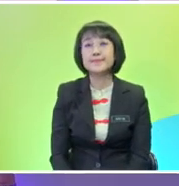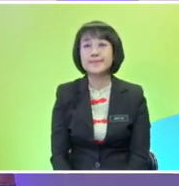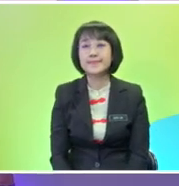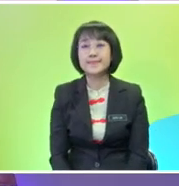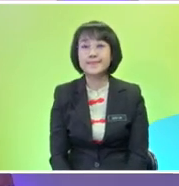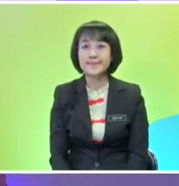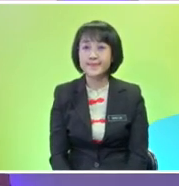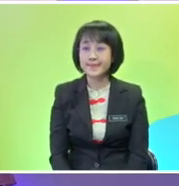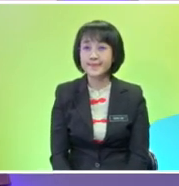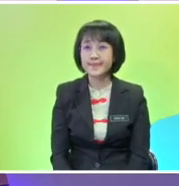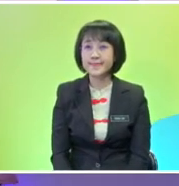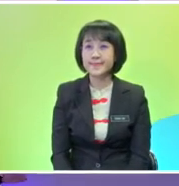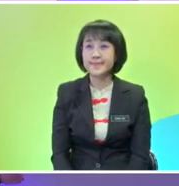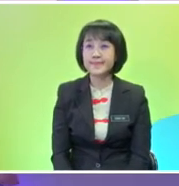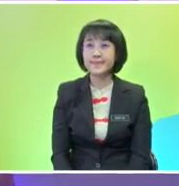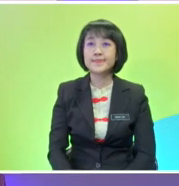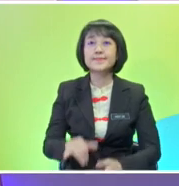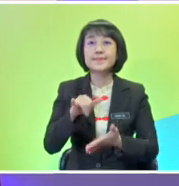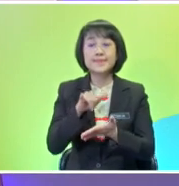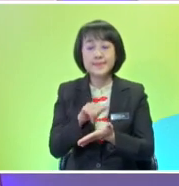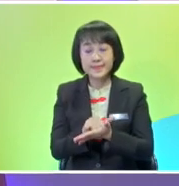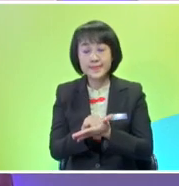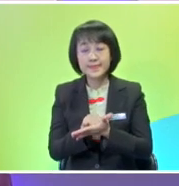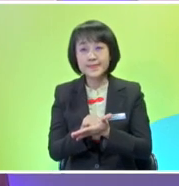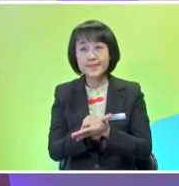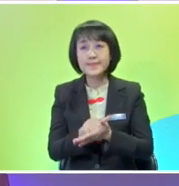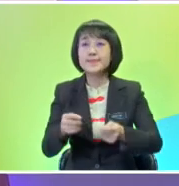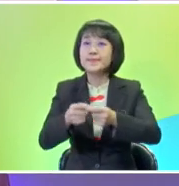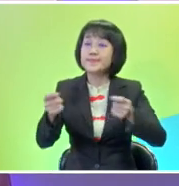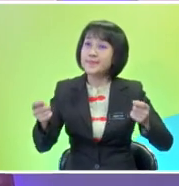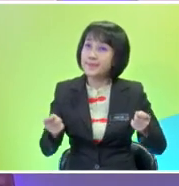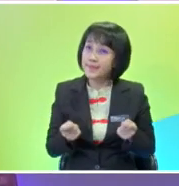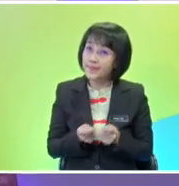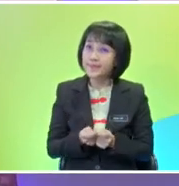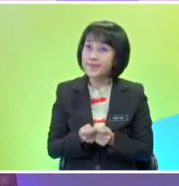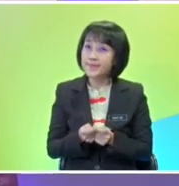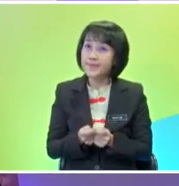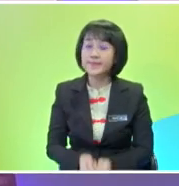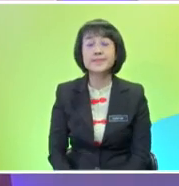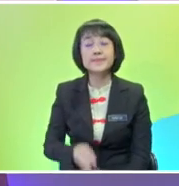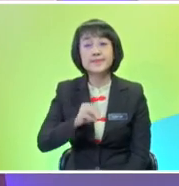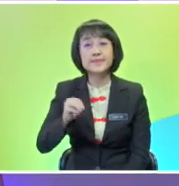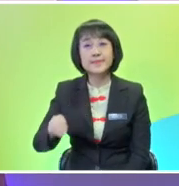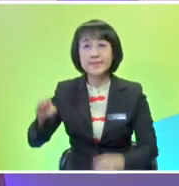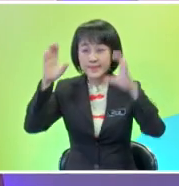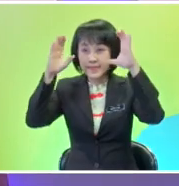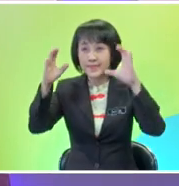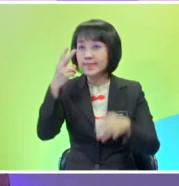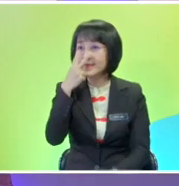okey itu di antara kedudukan kalau murid-murid Cikgu boleh lihat